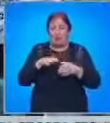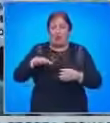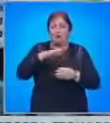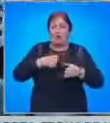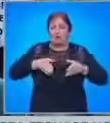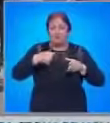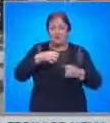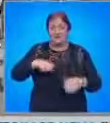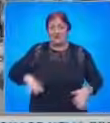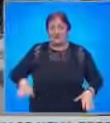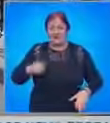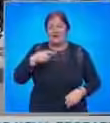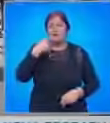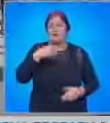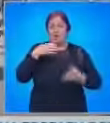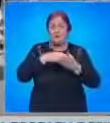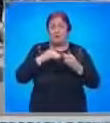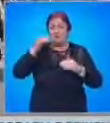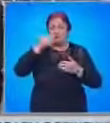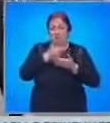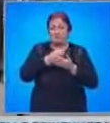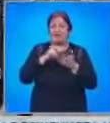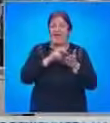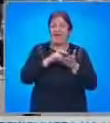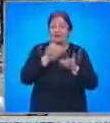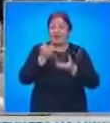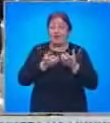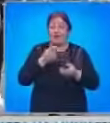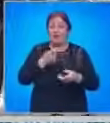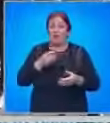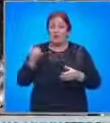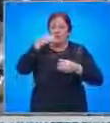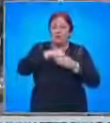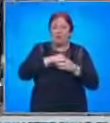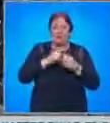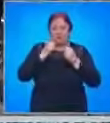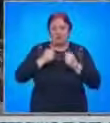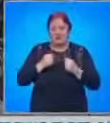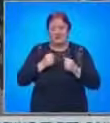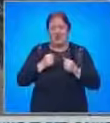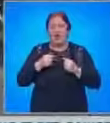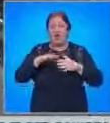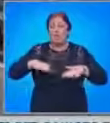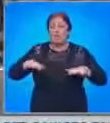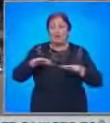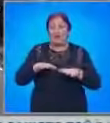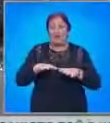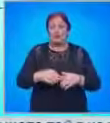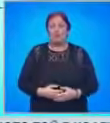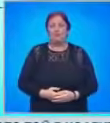основни улици в града. Там се обявиха и против високите цени на електроенергията, което допълнително утежнява положението им.